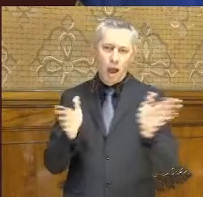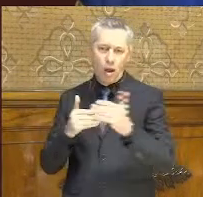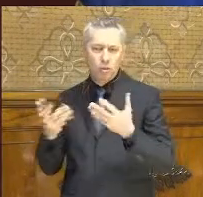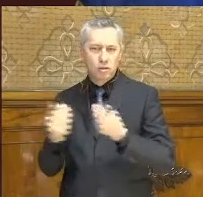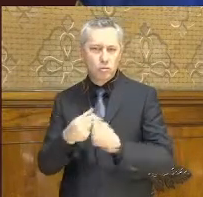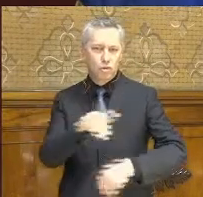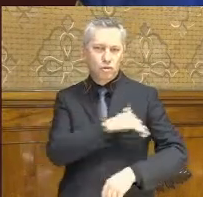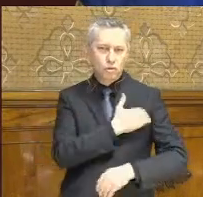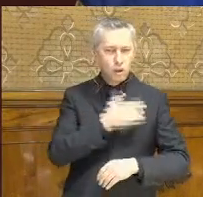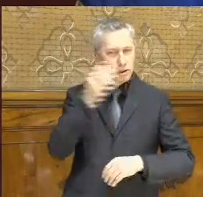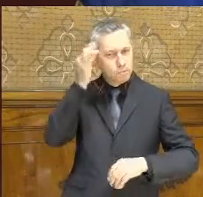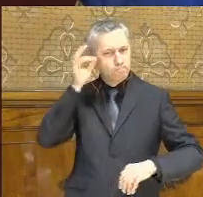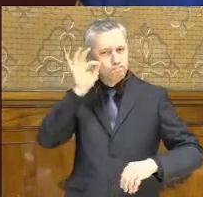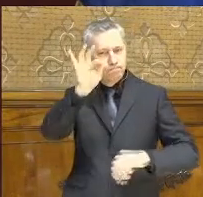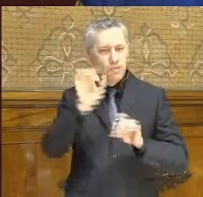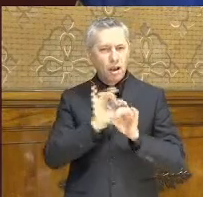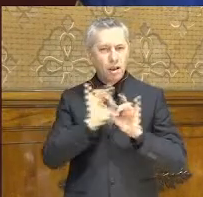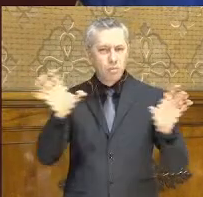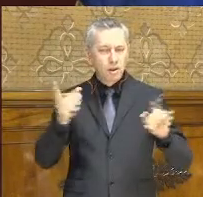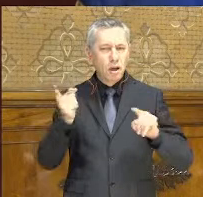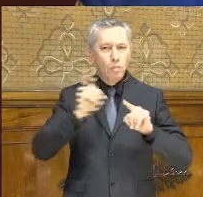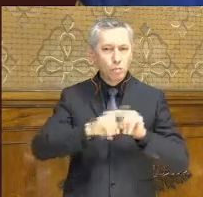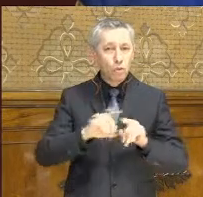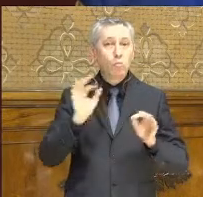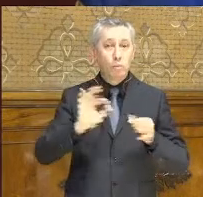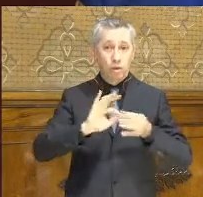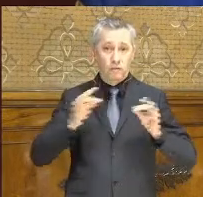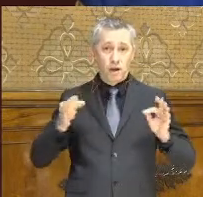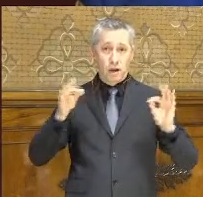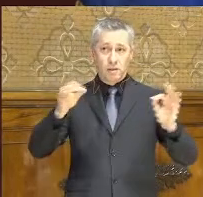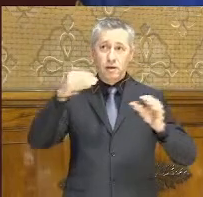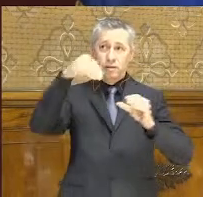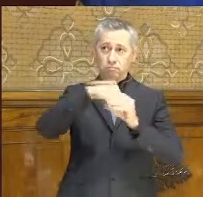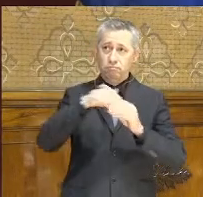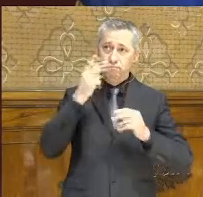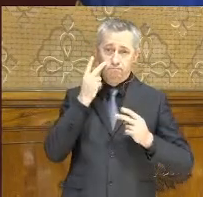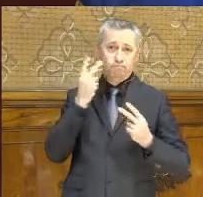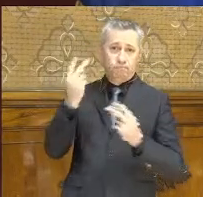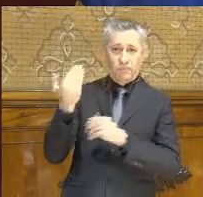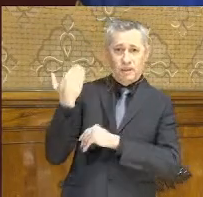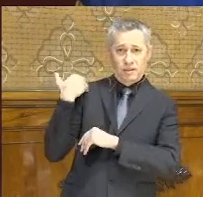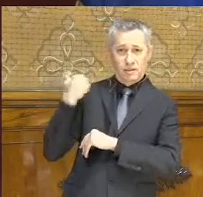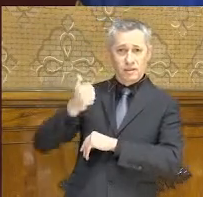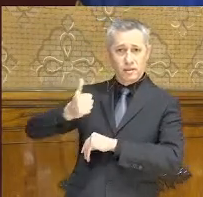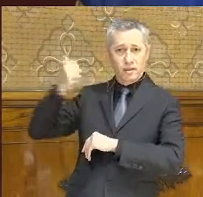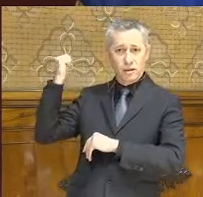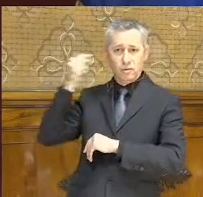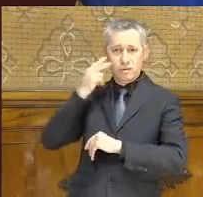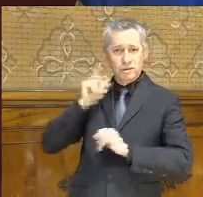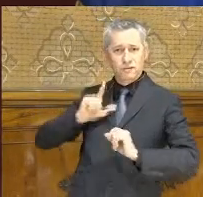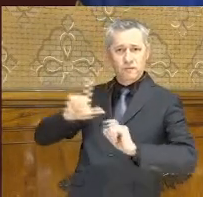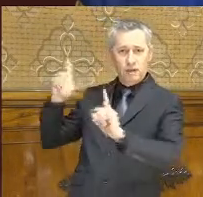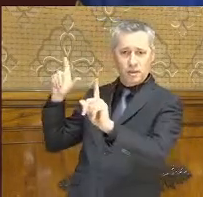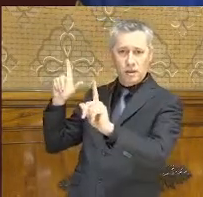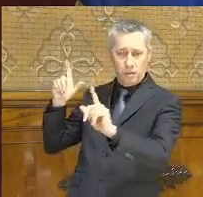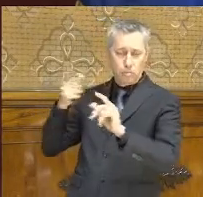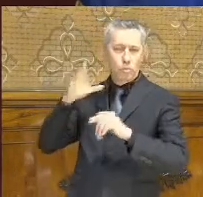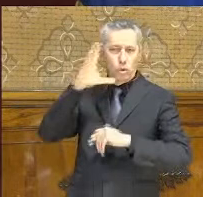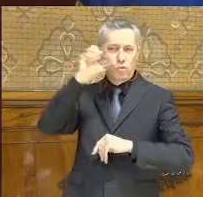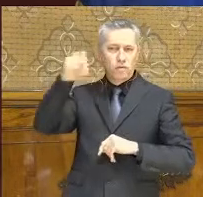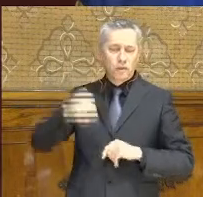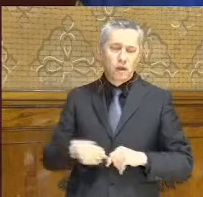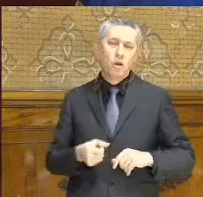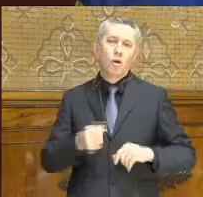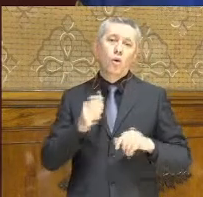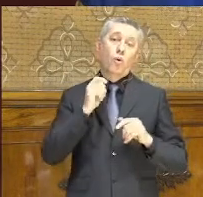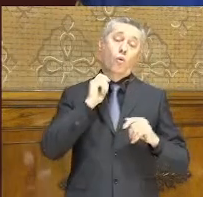studenti. Ed è rievocata da sempre nel motto secolare, che campeggia anche qui dietro lo schermo, dell'Ateneo,